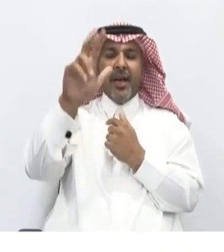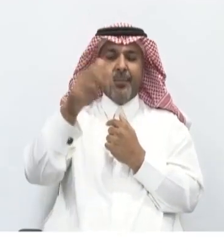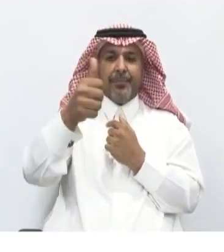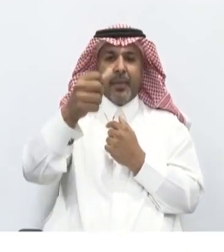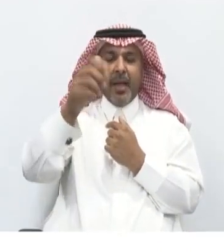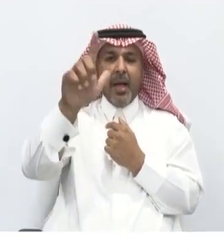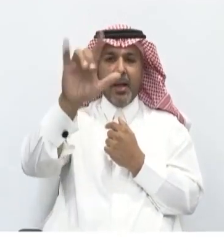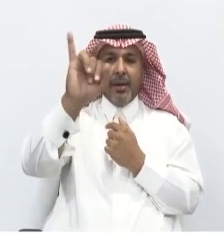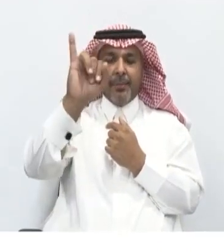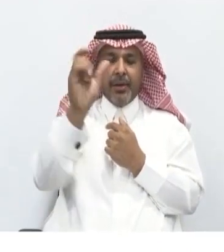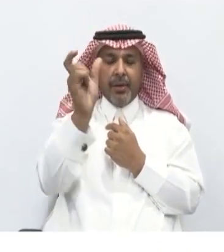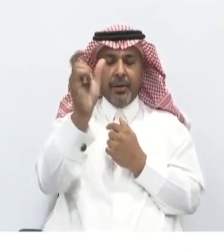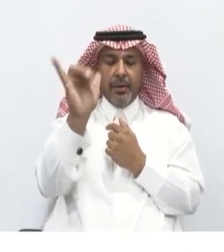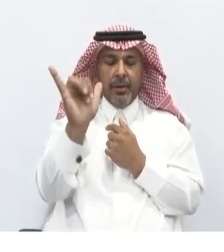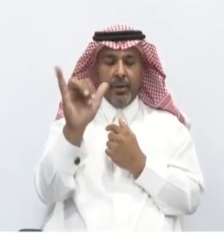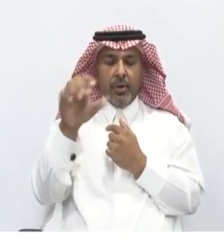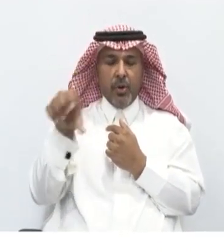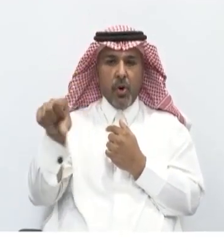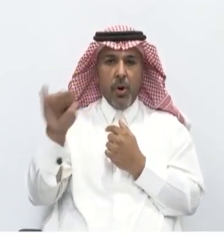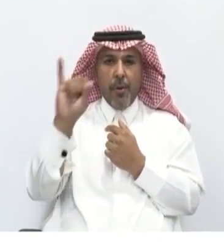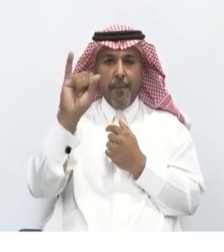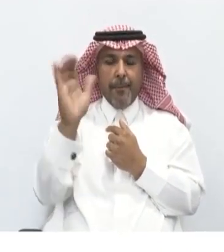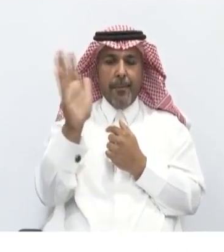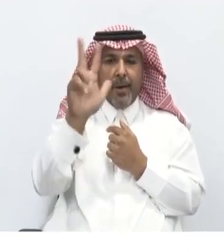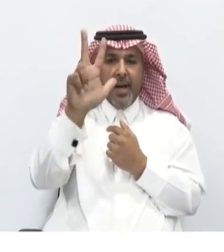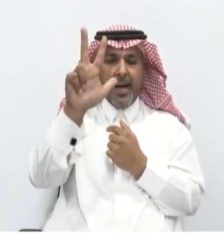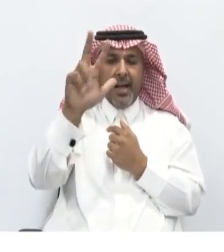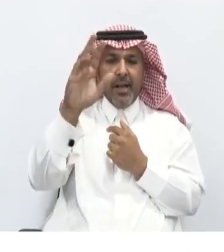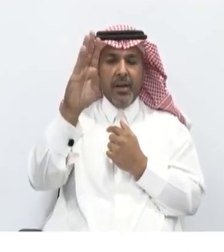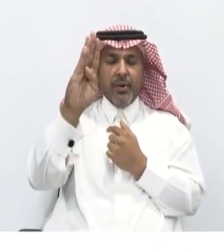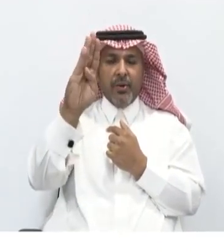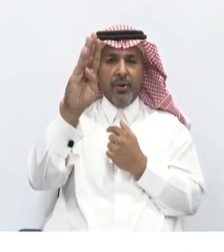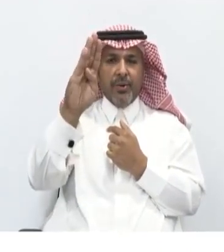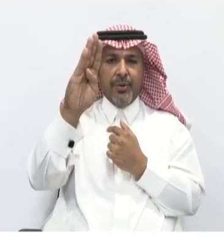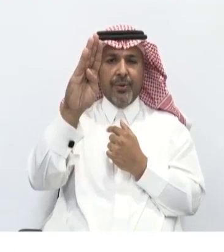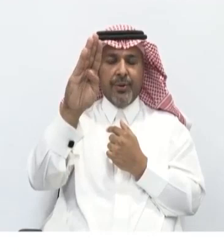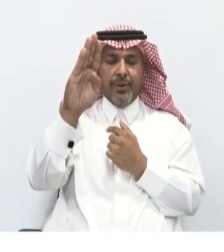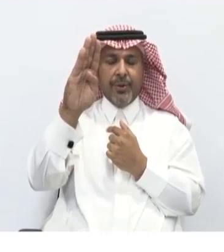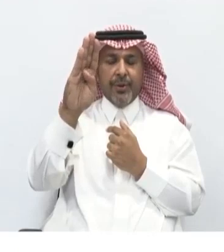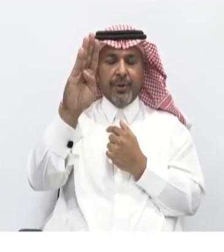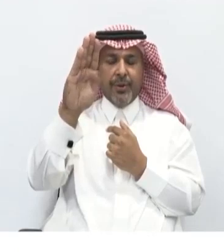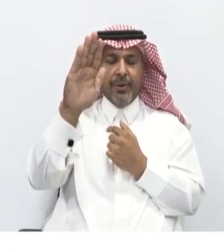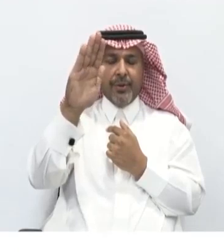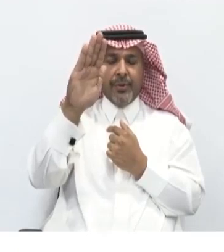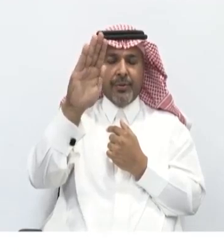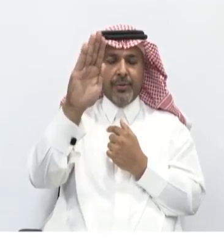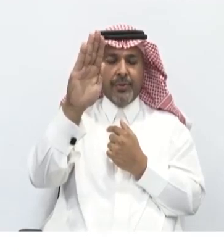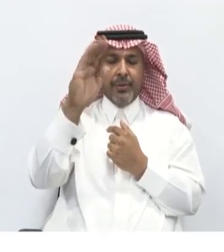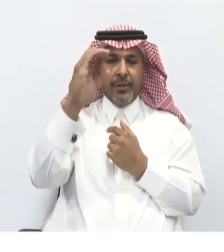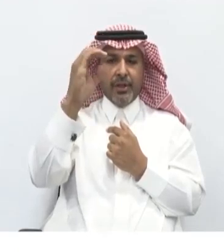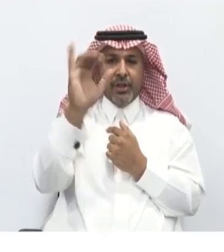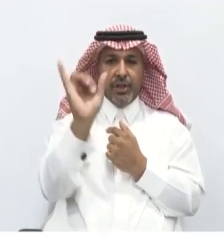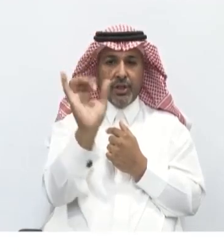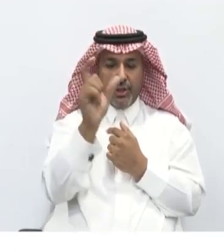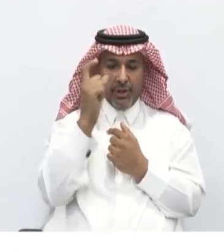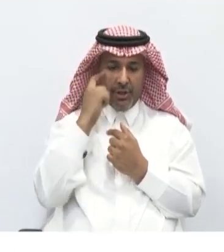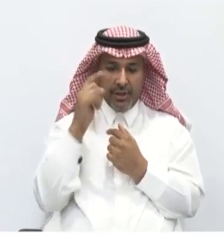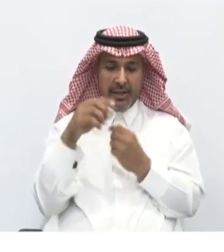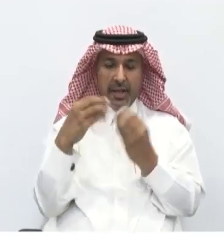موزونه اذا المواد هنا ثلاثه الكسور ستكون سته اولا سنثبت